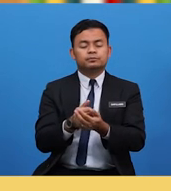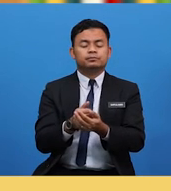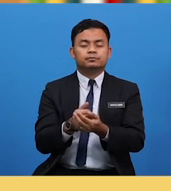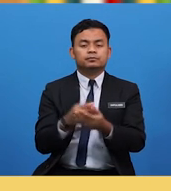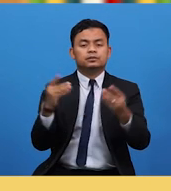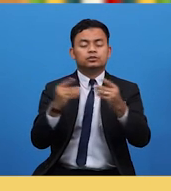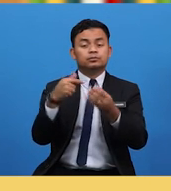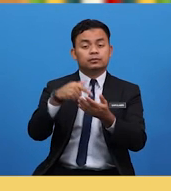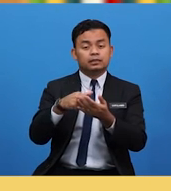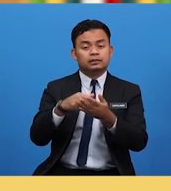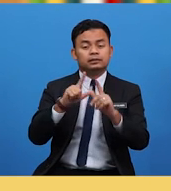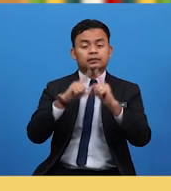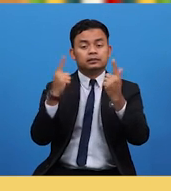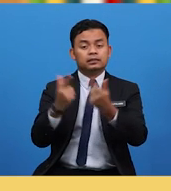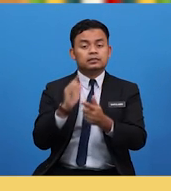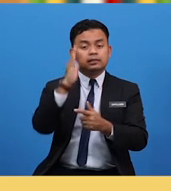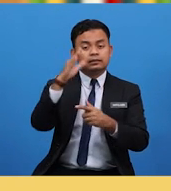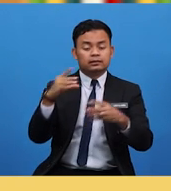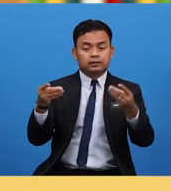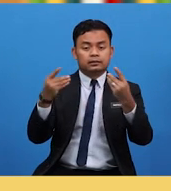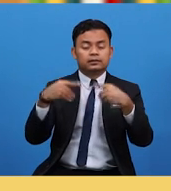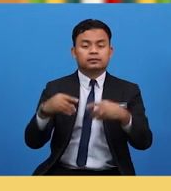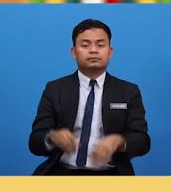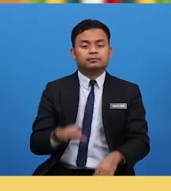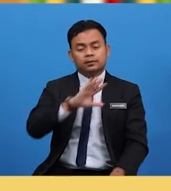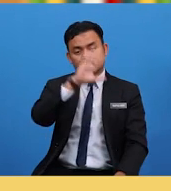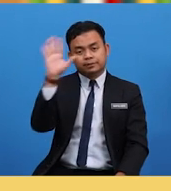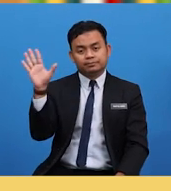jumpa lagi di kelas akan datang bye